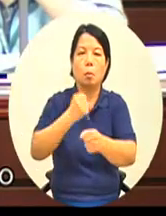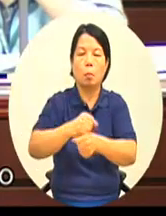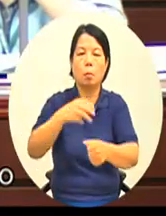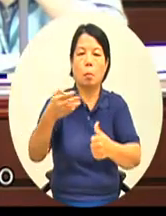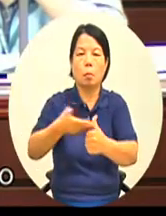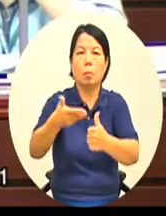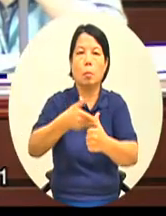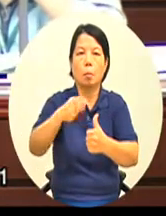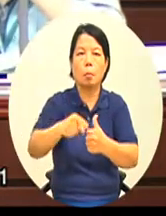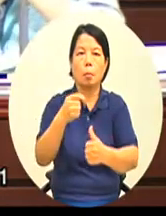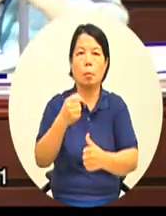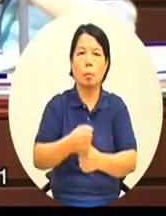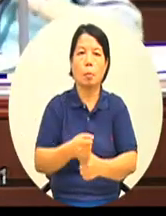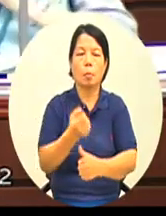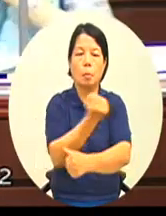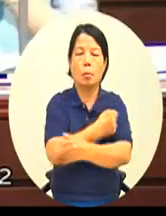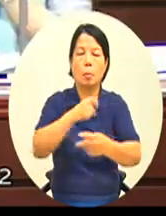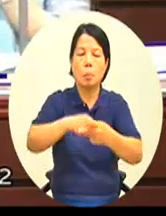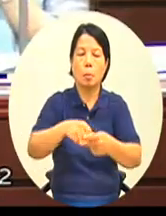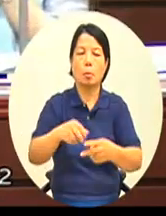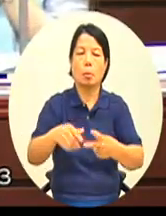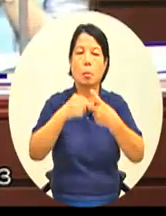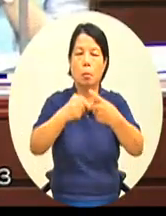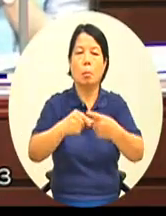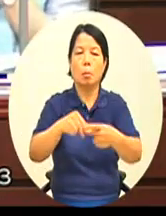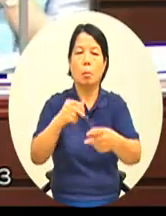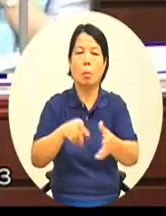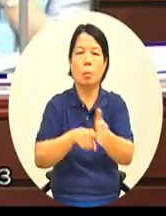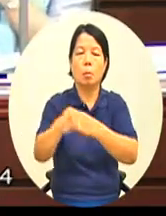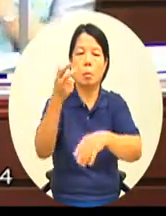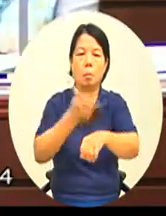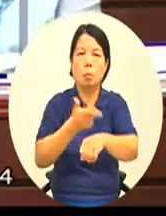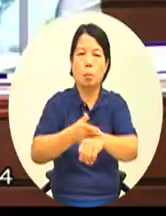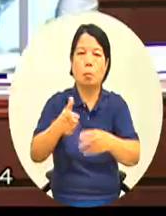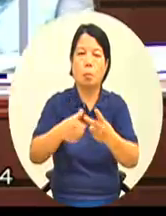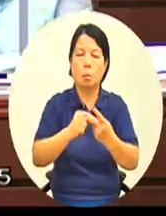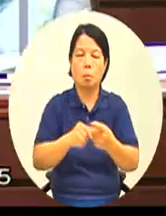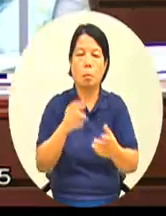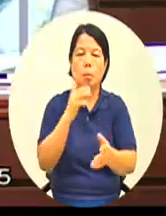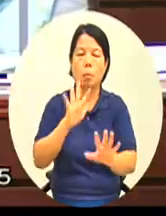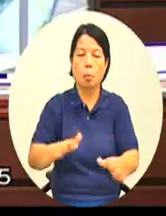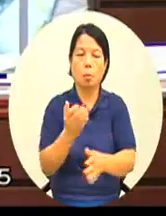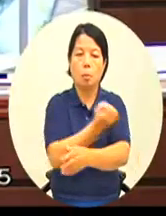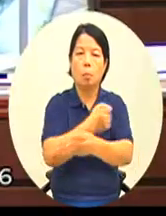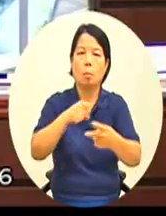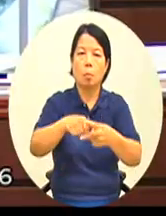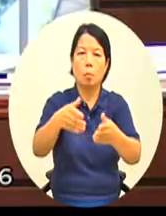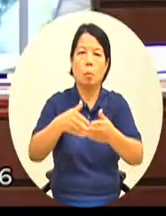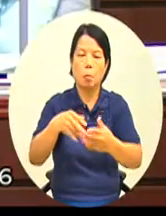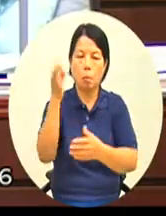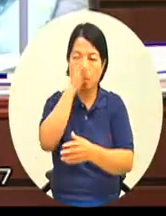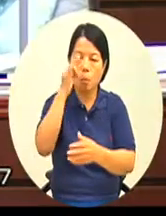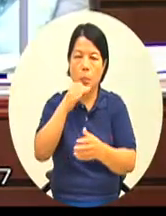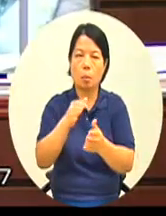们劳工的第二专长，或者是中高龄者，他们需要透过训练就业再来寻找